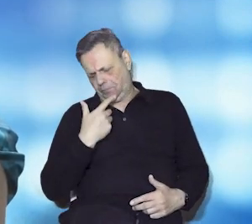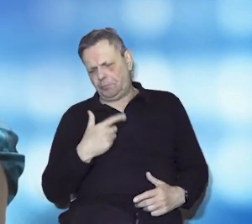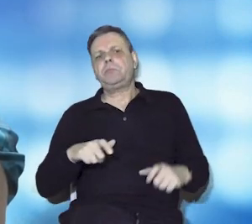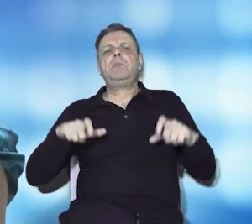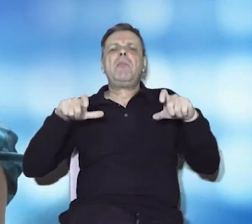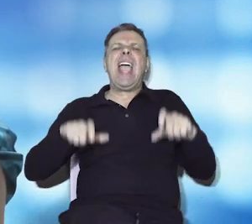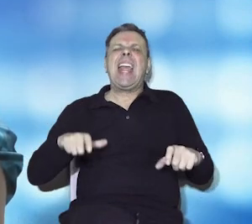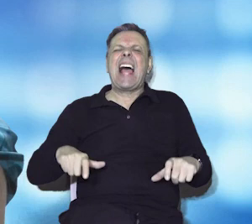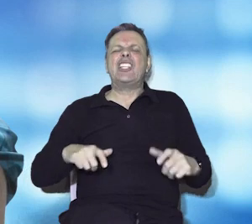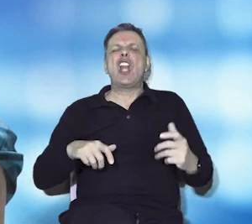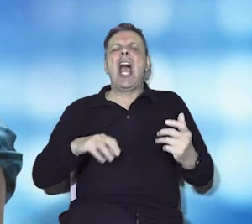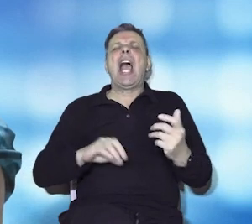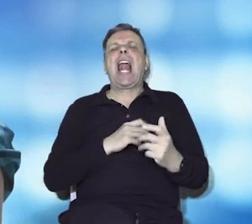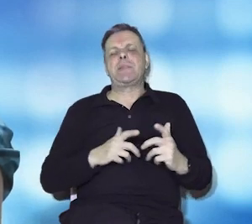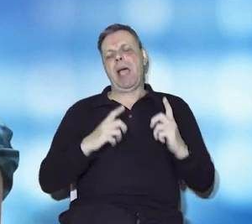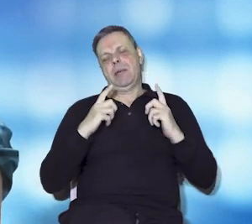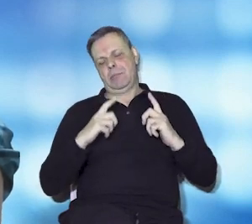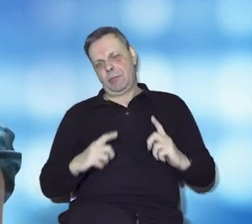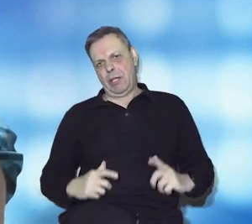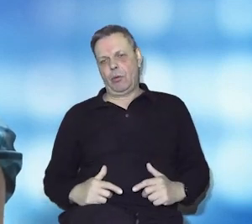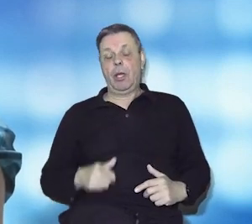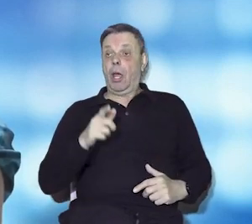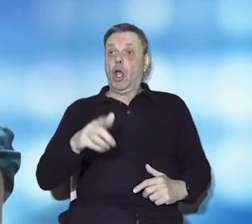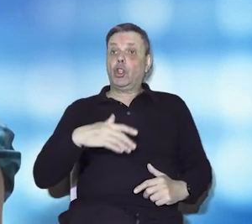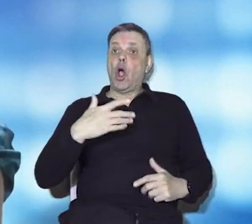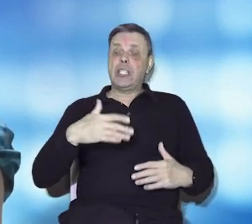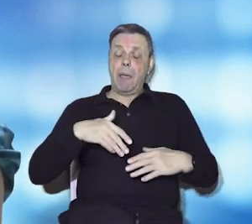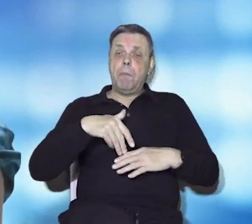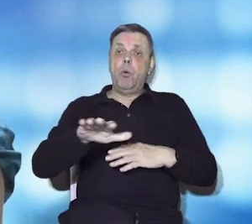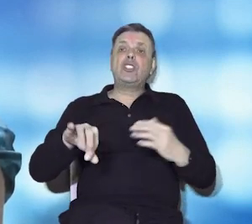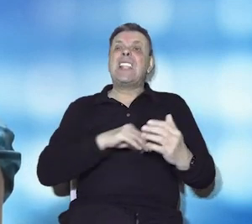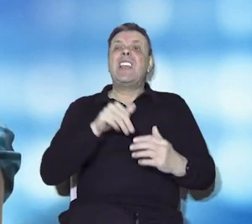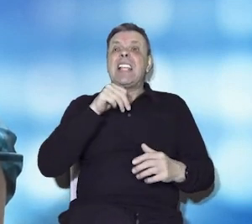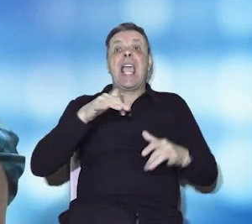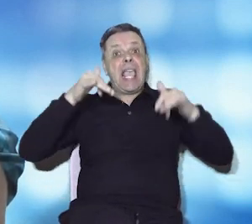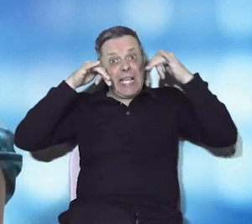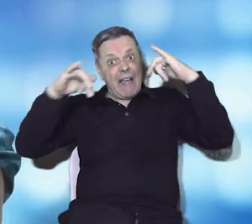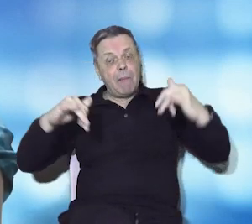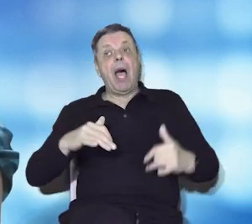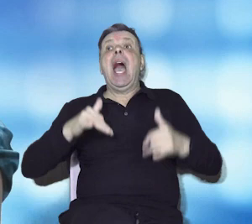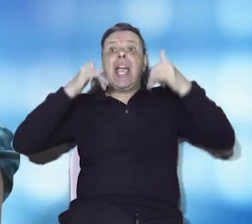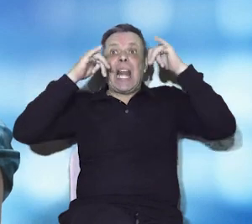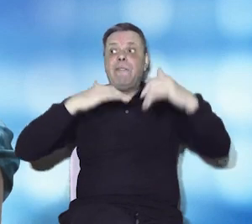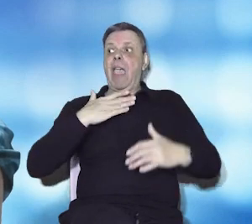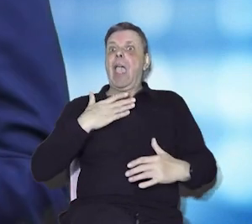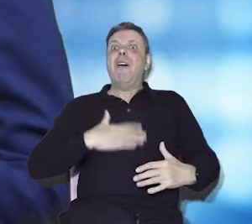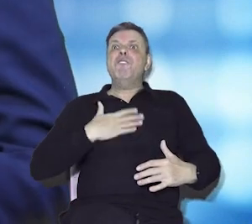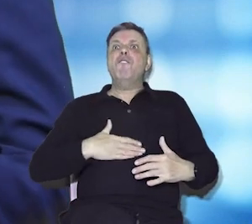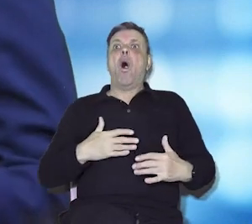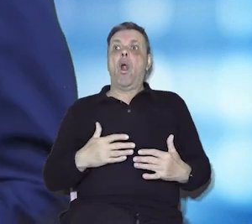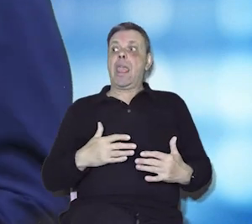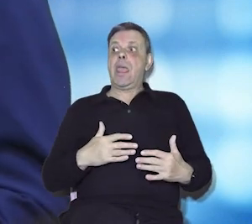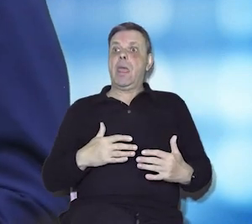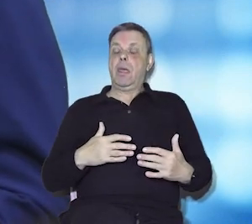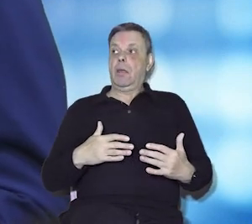smiruje ili neki... To se pušta i kravama, da, jasno, šalama, Mozarta, i vrlo da. Je produktivno. Da, pa jasno, da. Znači, jedan Mozart